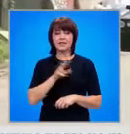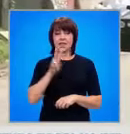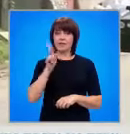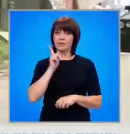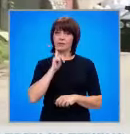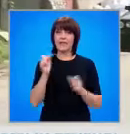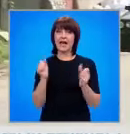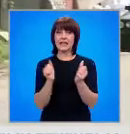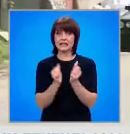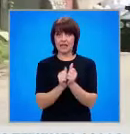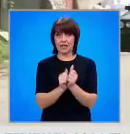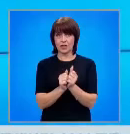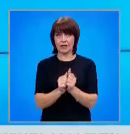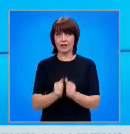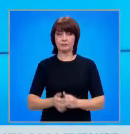задържани.